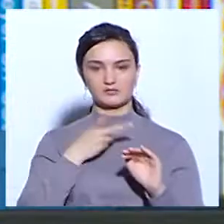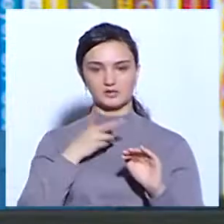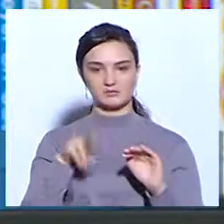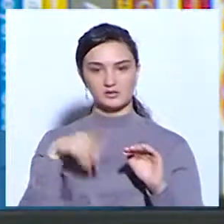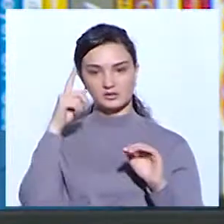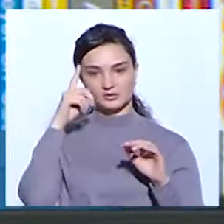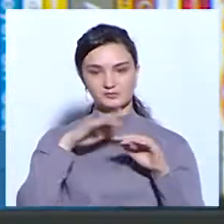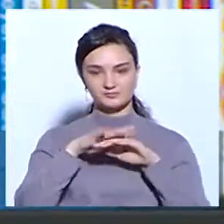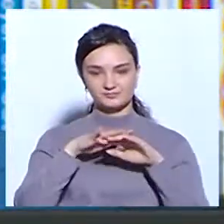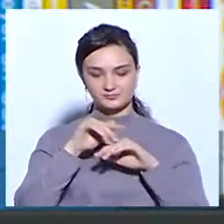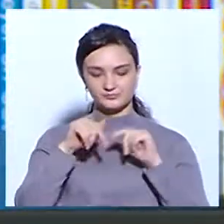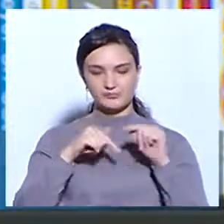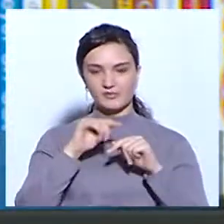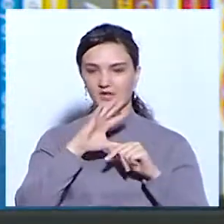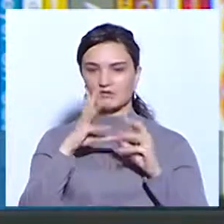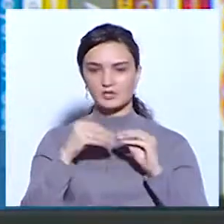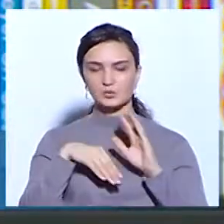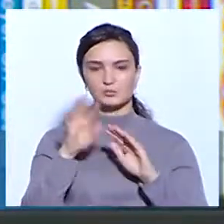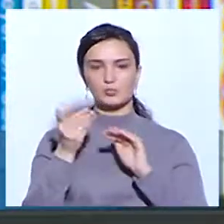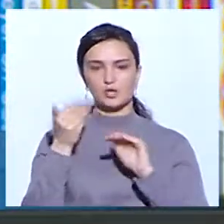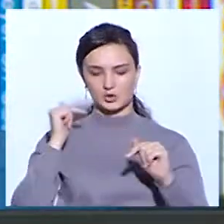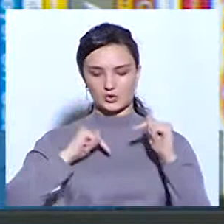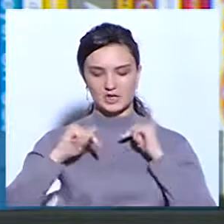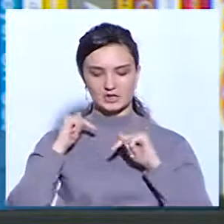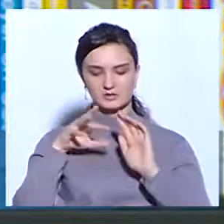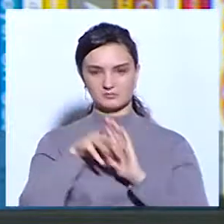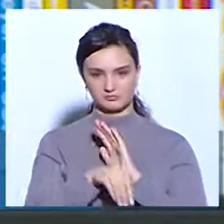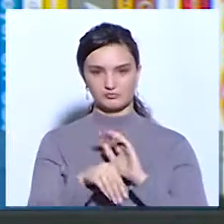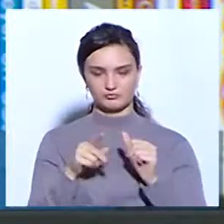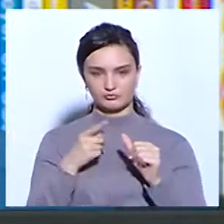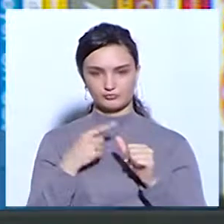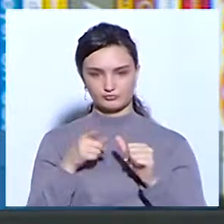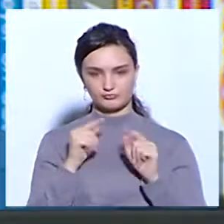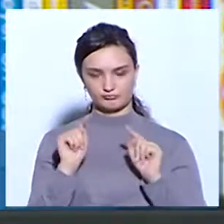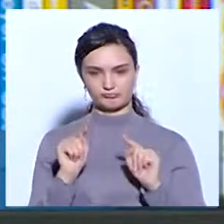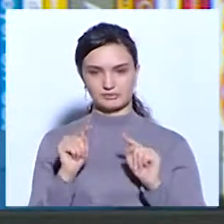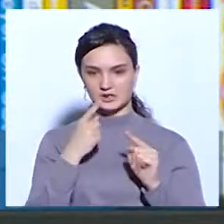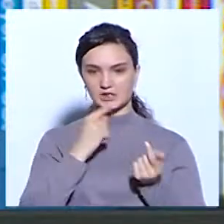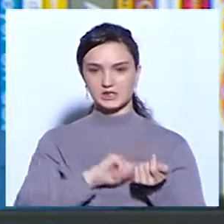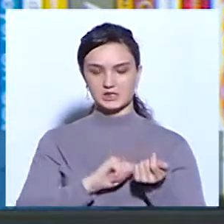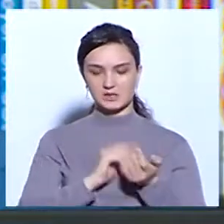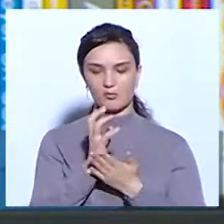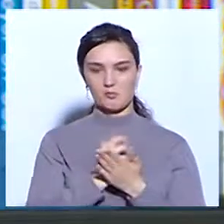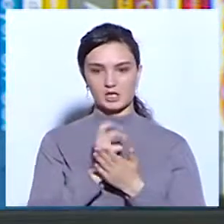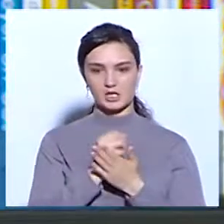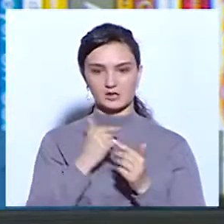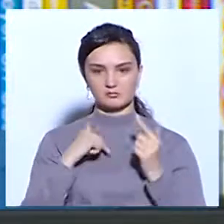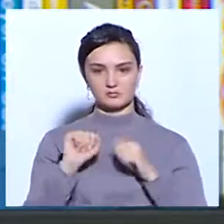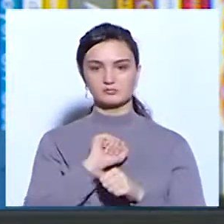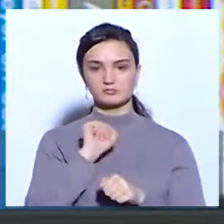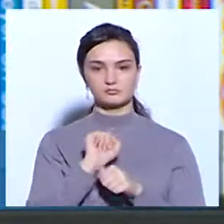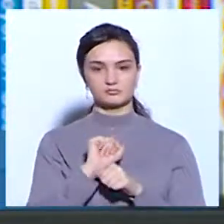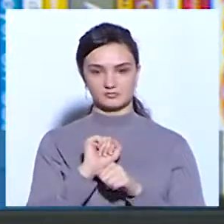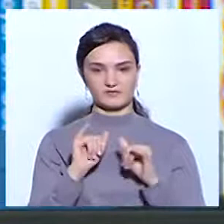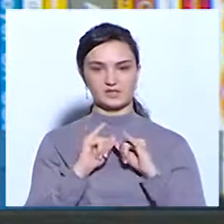კვდება. აი ორგანიზმში ყველაზე უფრო ადრე, ასე ვთქვათ, შეუქცევადი პროცესები სისხლის მომარაგების შეწყვეტის